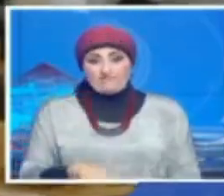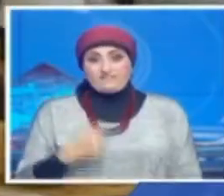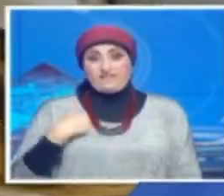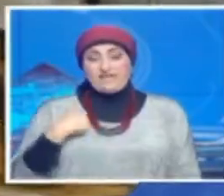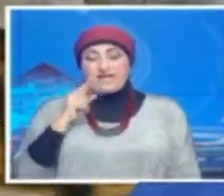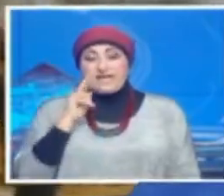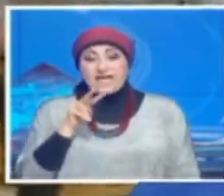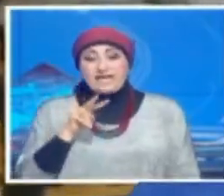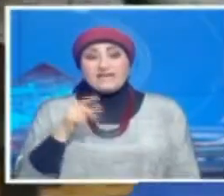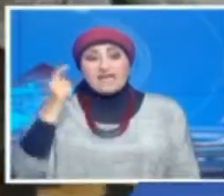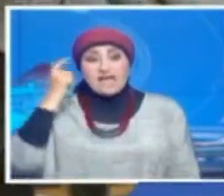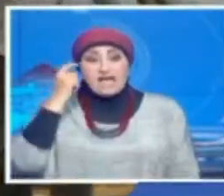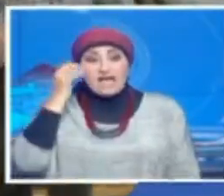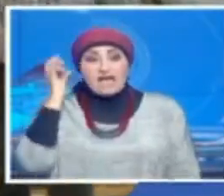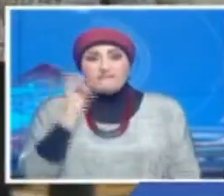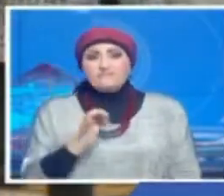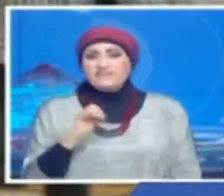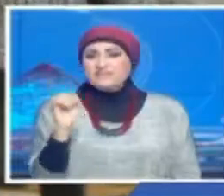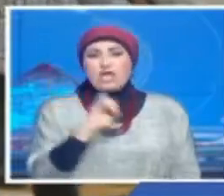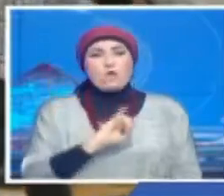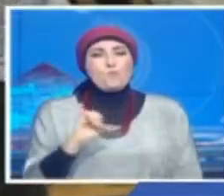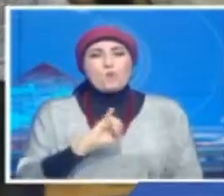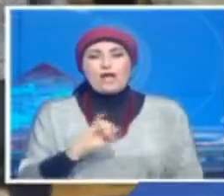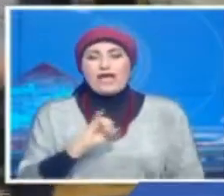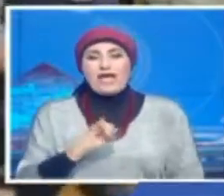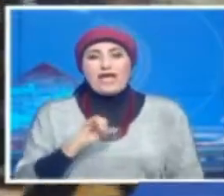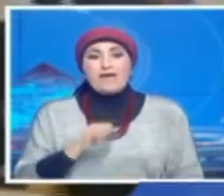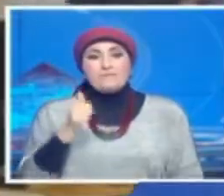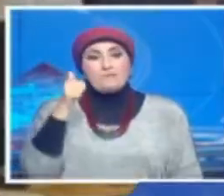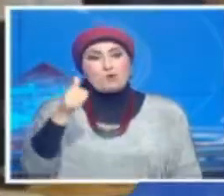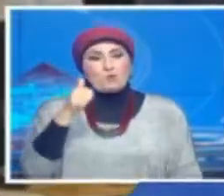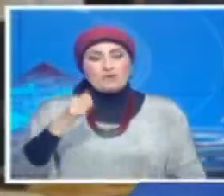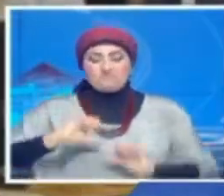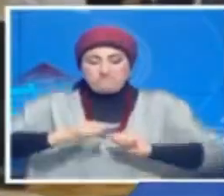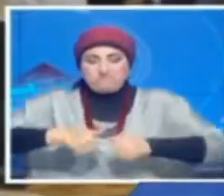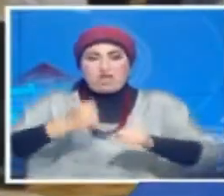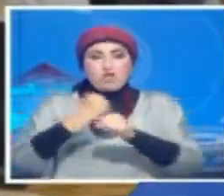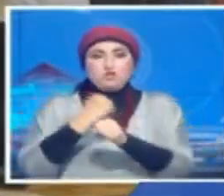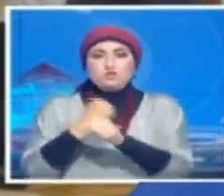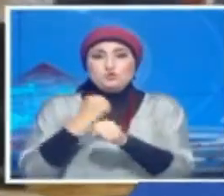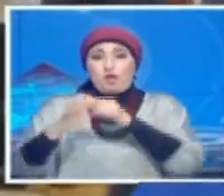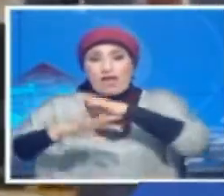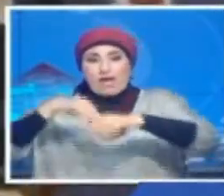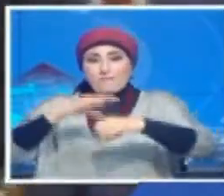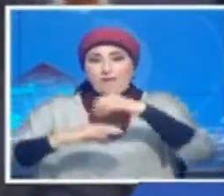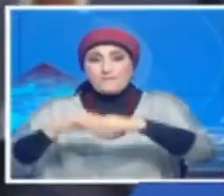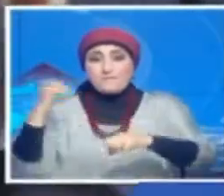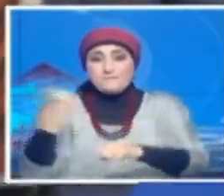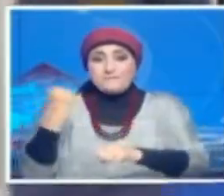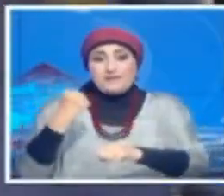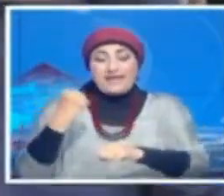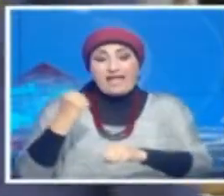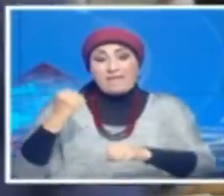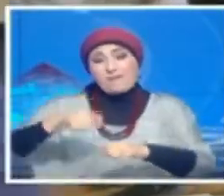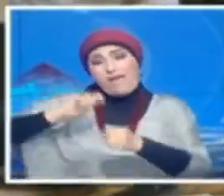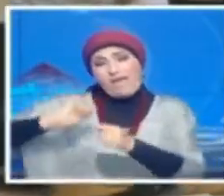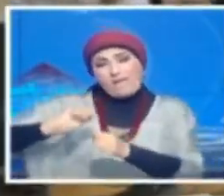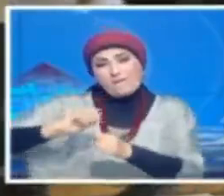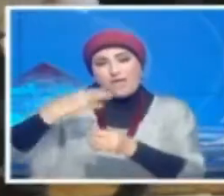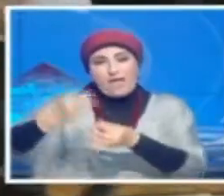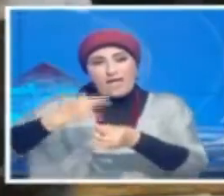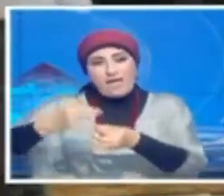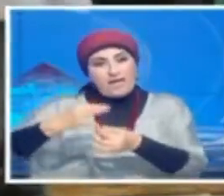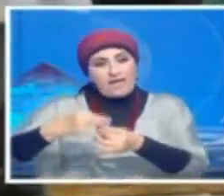البشر، بنجد إن ده شيء جميل إن ندي فرص عمل للحرفيين. طيب ميزة هذا